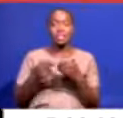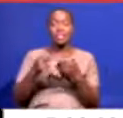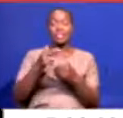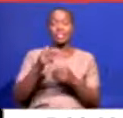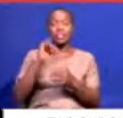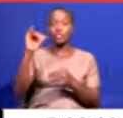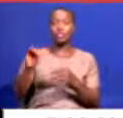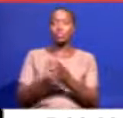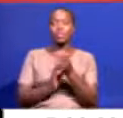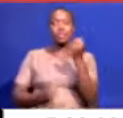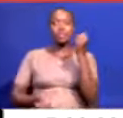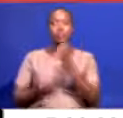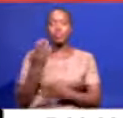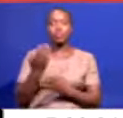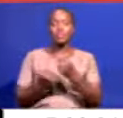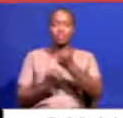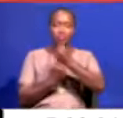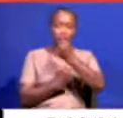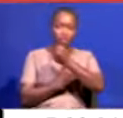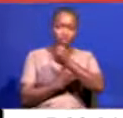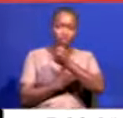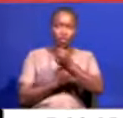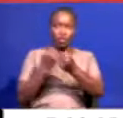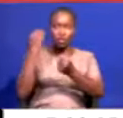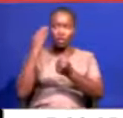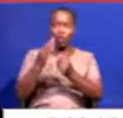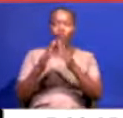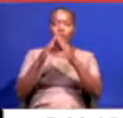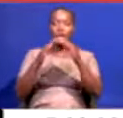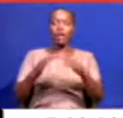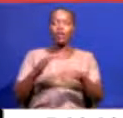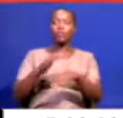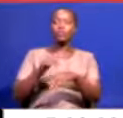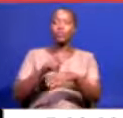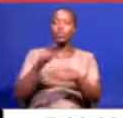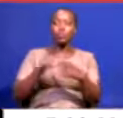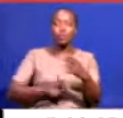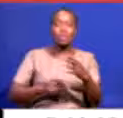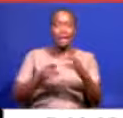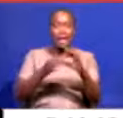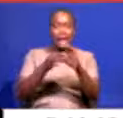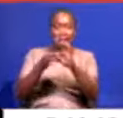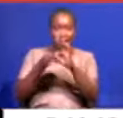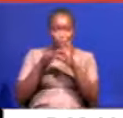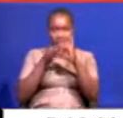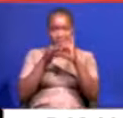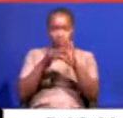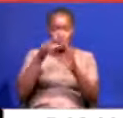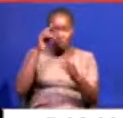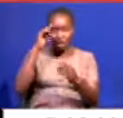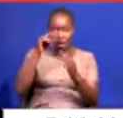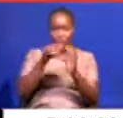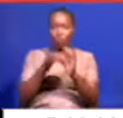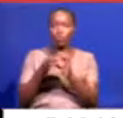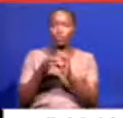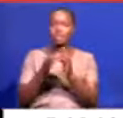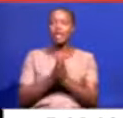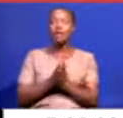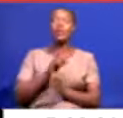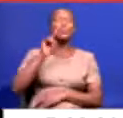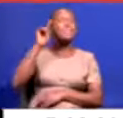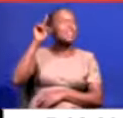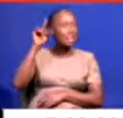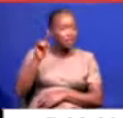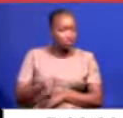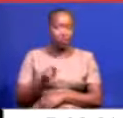is bombing the foundation of a house called Azimio la Umoja. We shall not